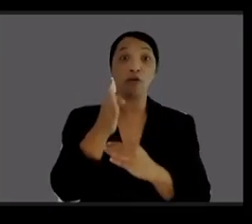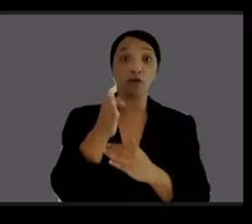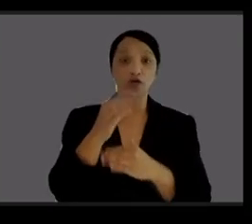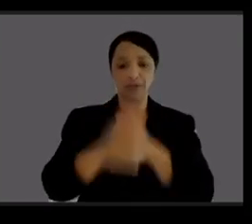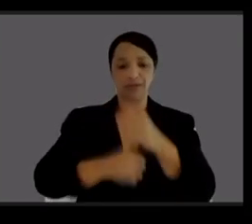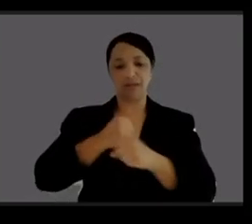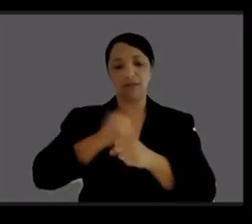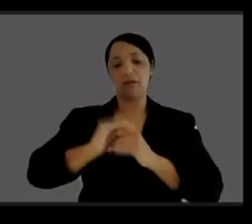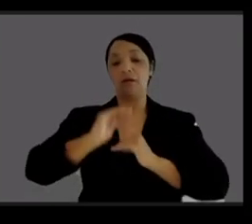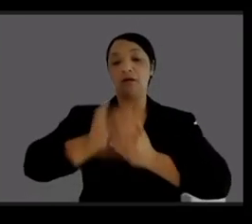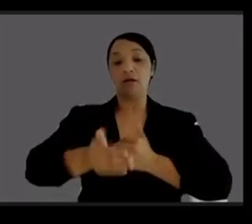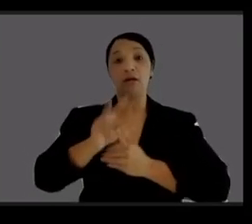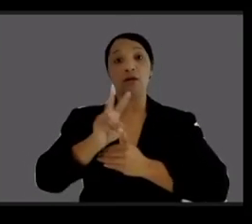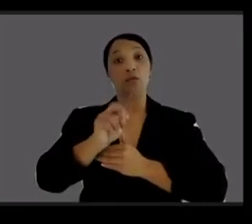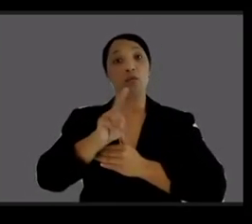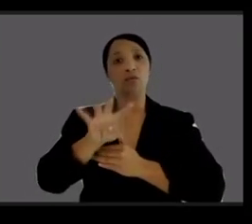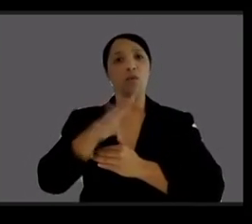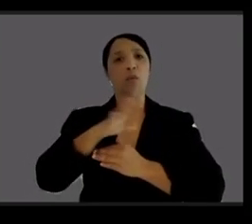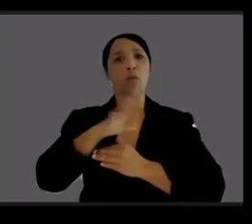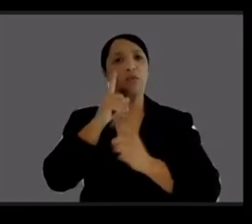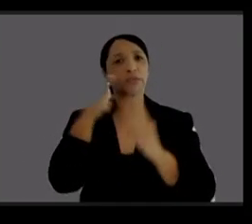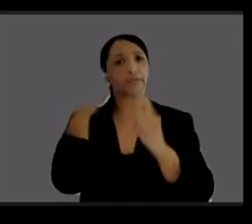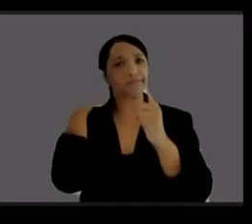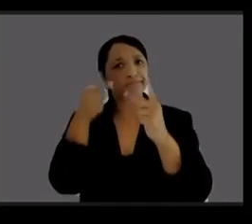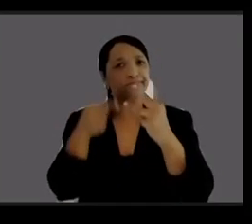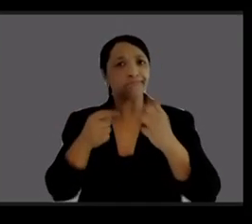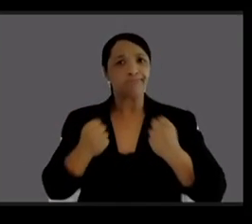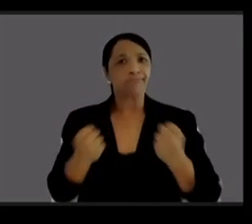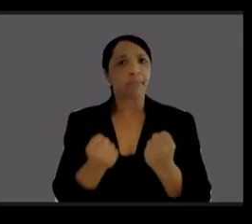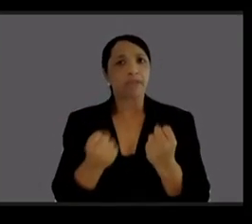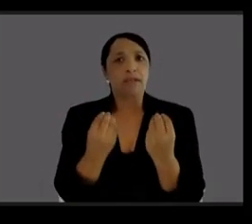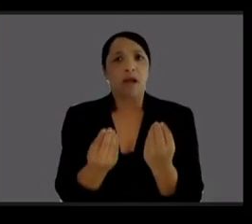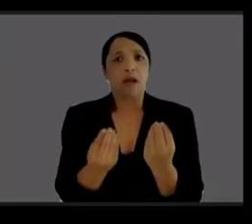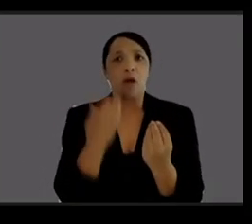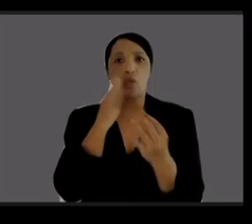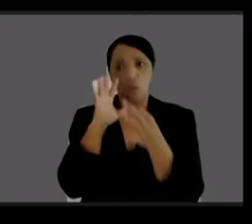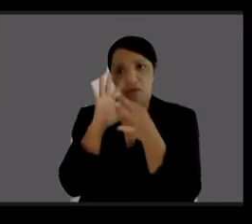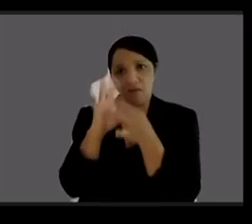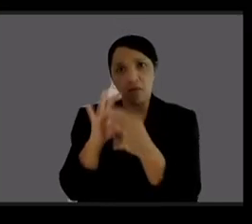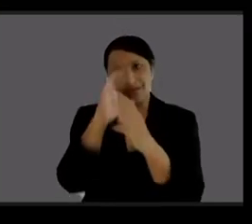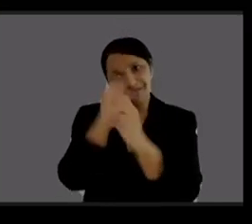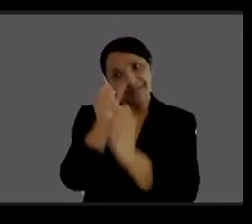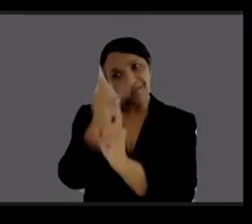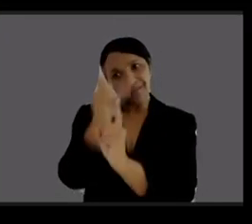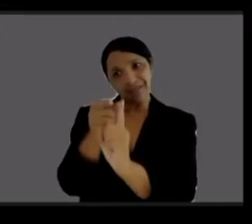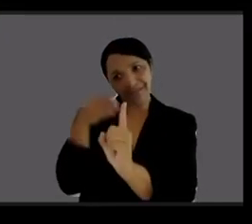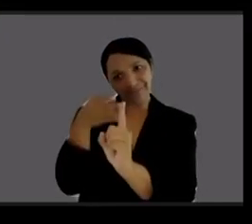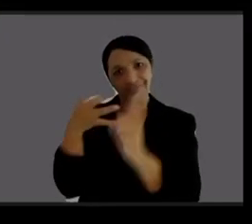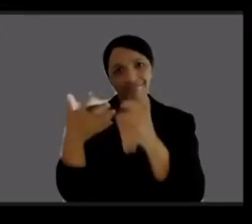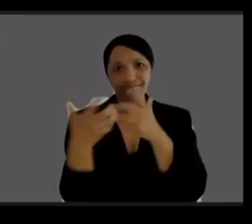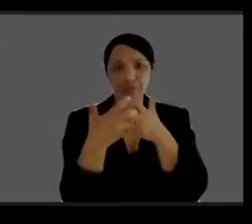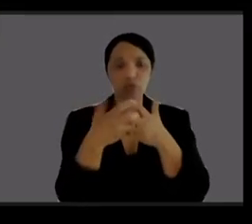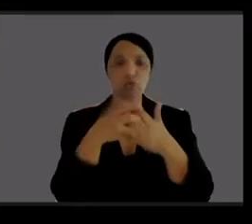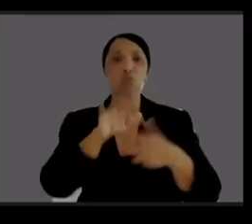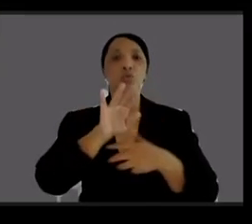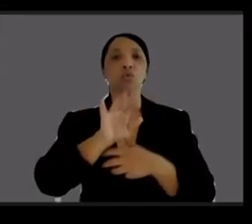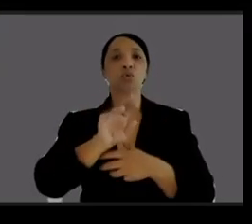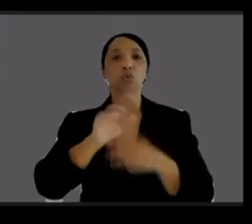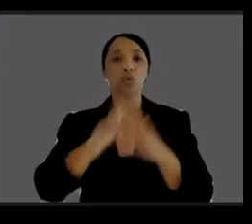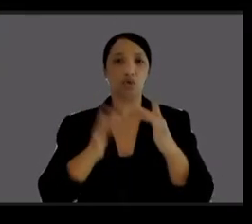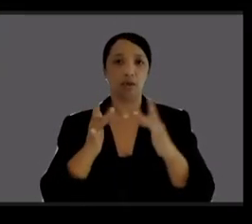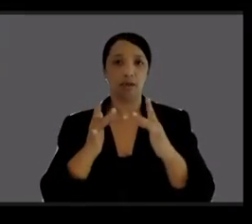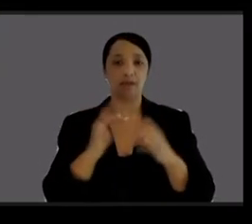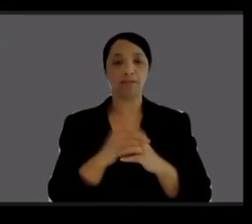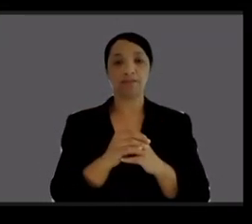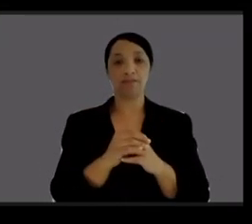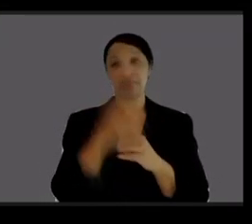旨在制定原则、目标和行动，以确保以人为本的数字未来。各国政府、私人部门和民